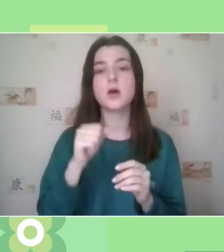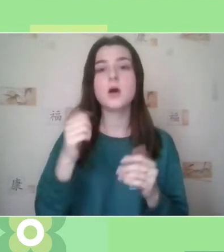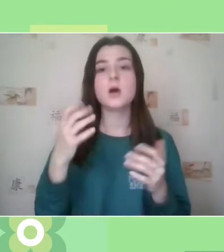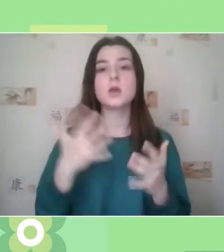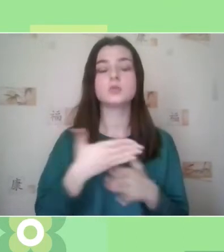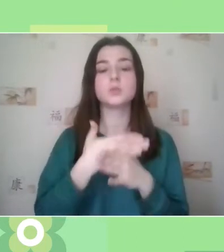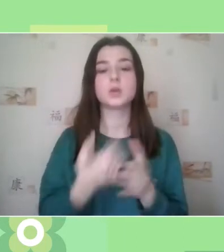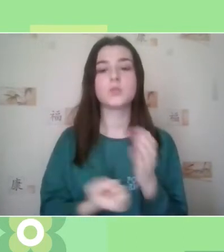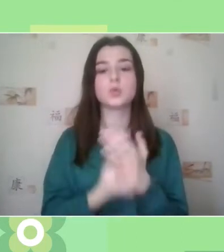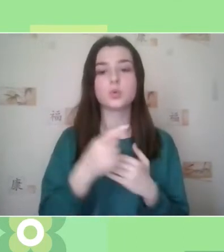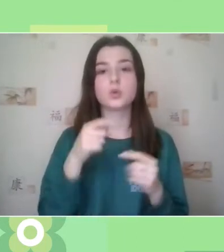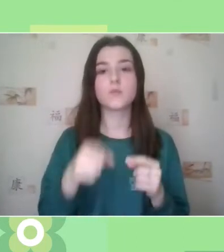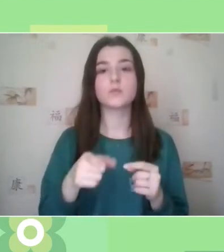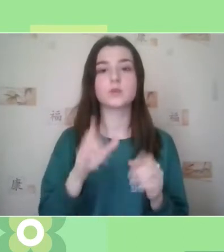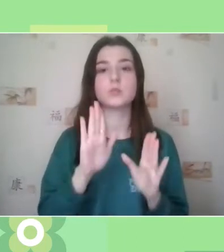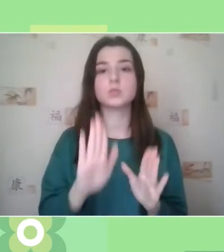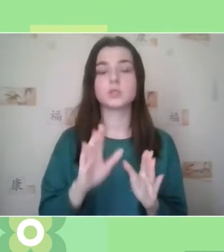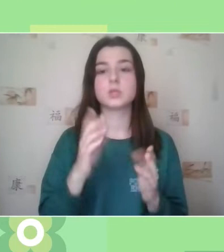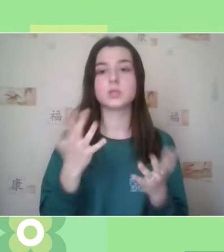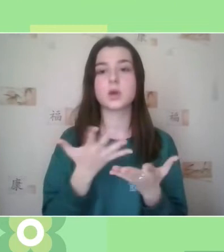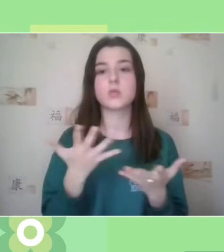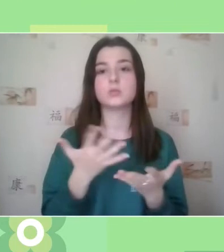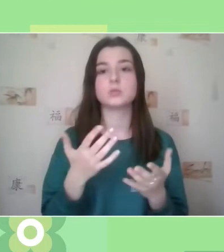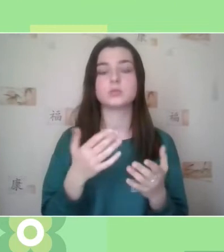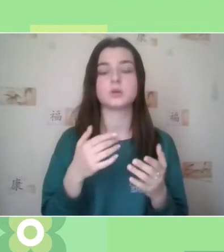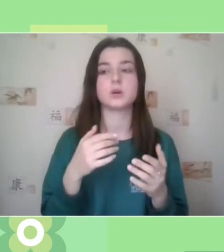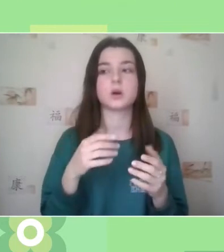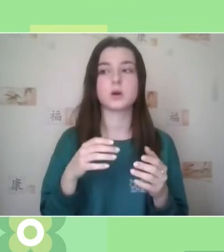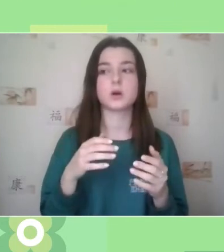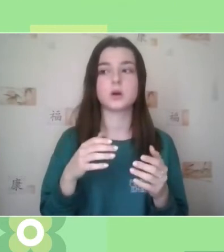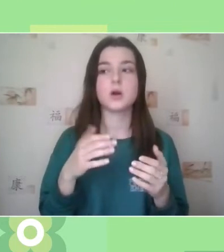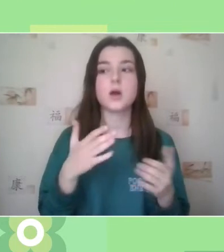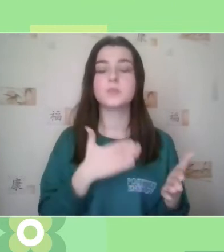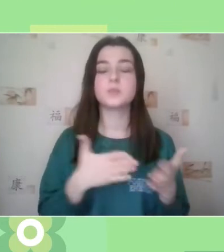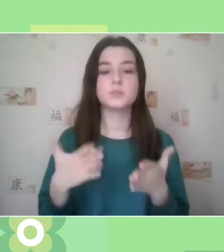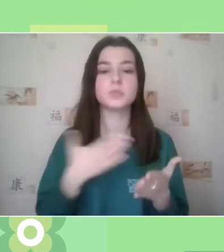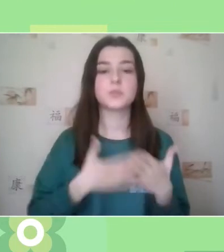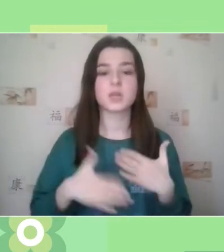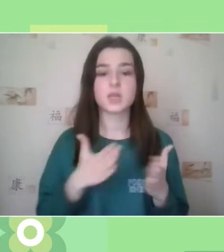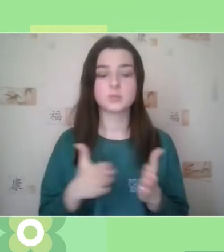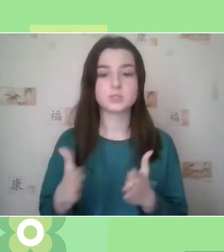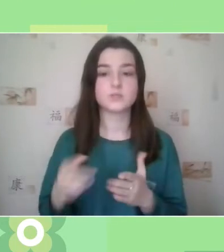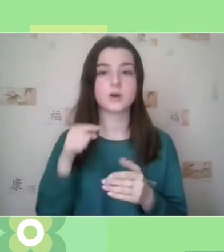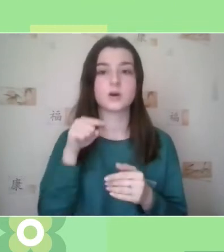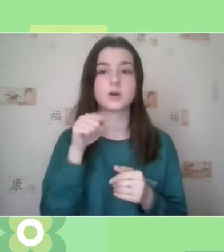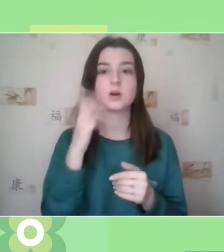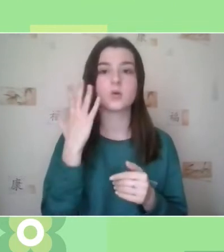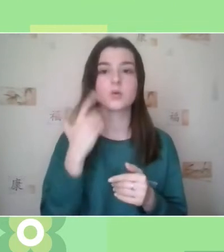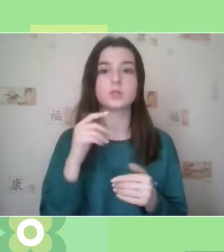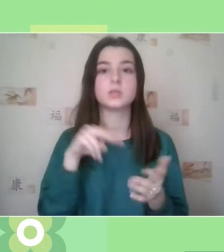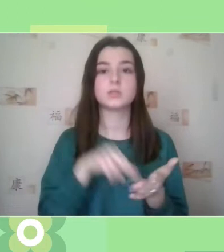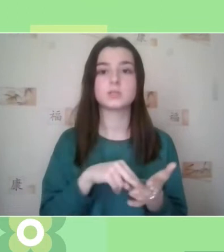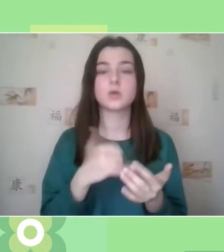якогось місцевого підприємця, то коли цього каналу надходжень не стає, а у нас